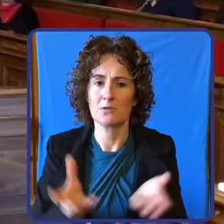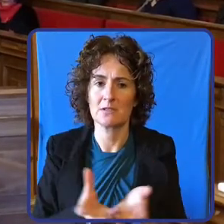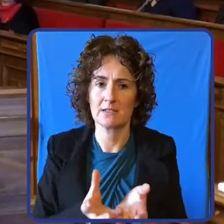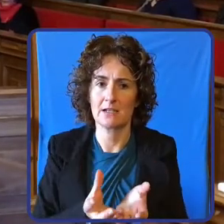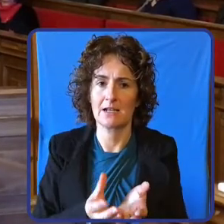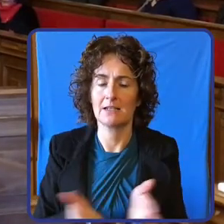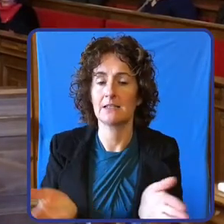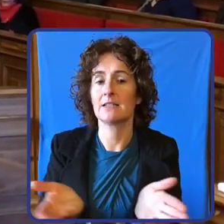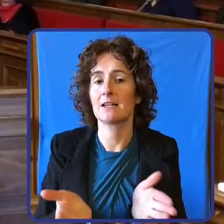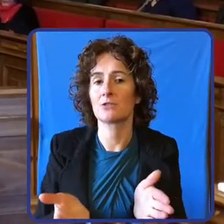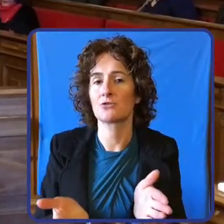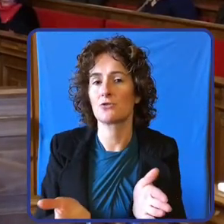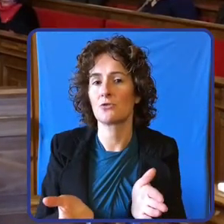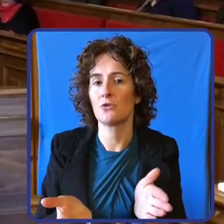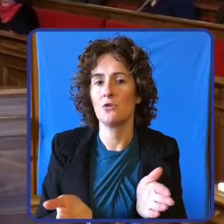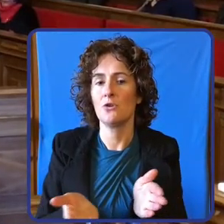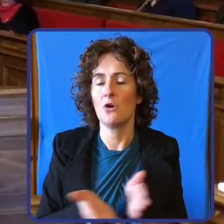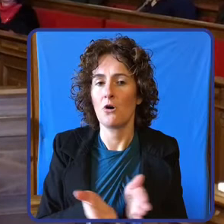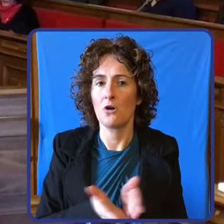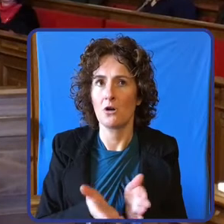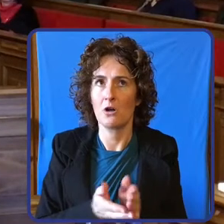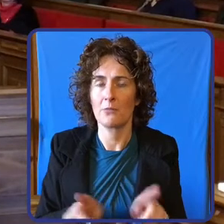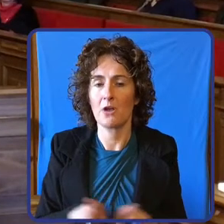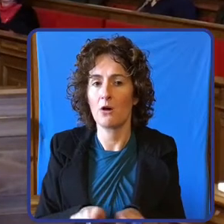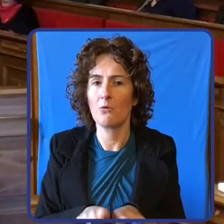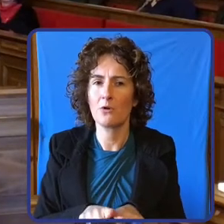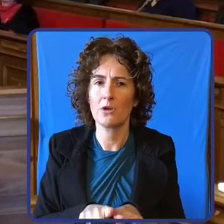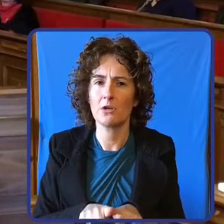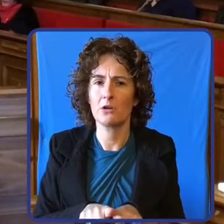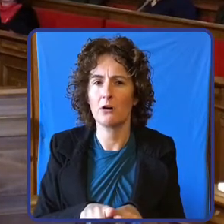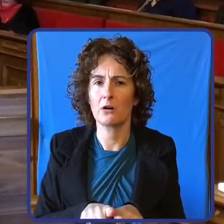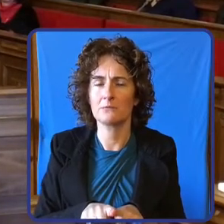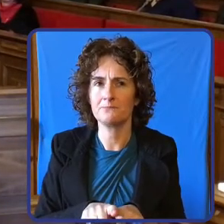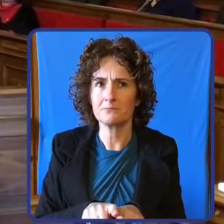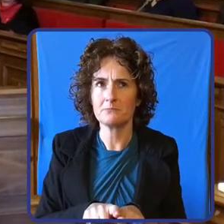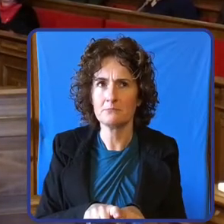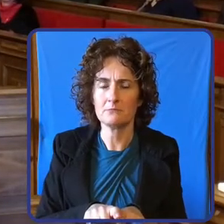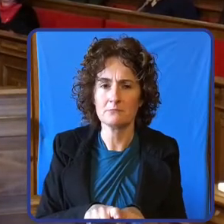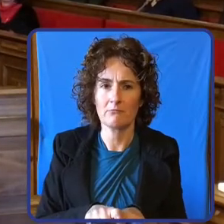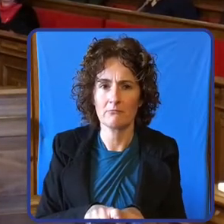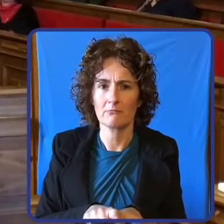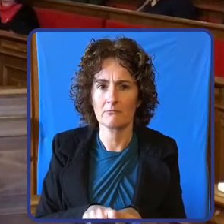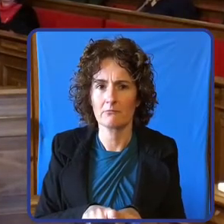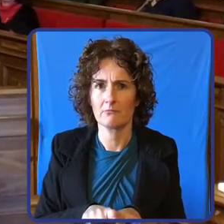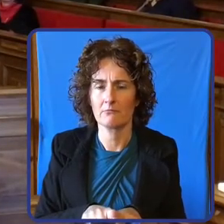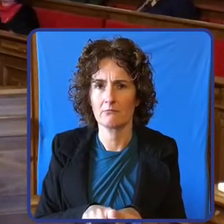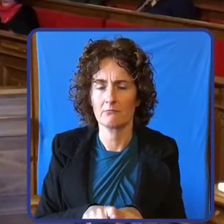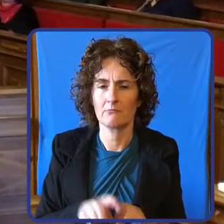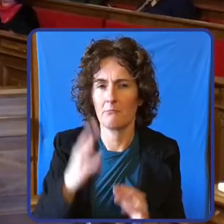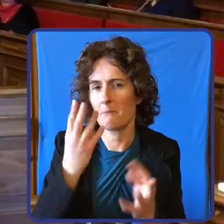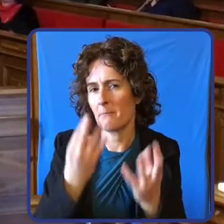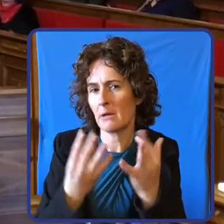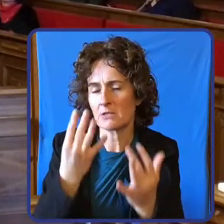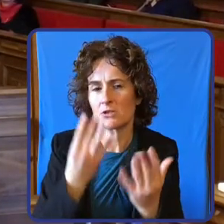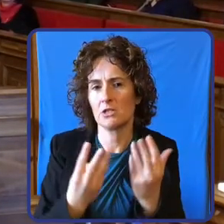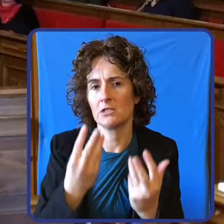összeállításának az alapja, hogy olyan felvetéseket, olyan becsléseket, olyan